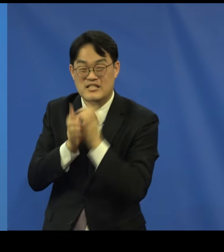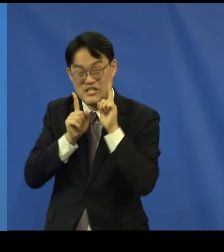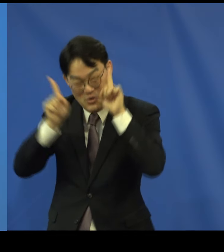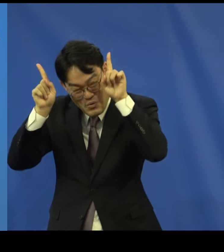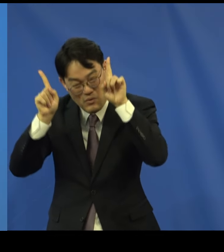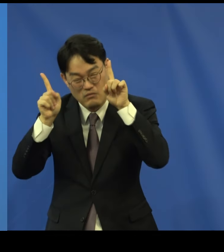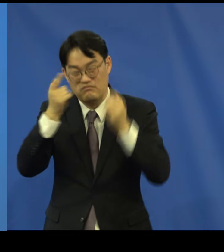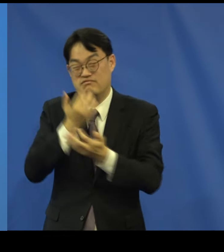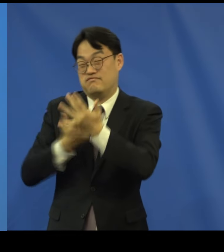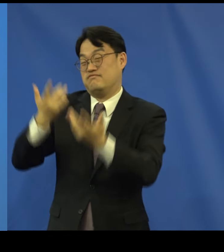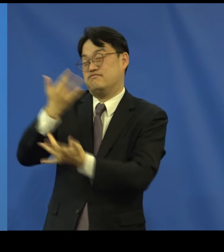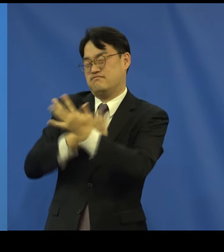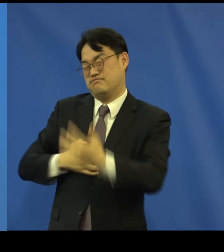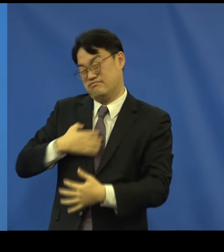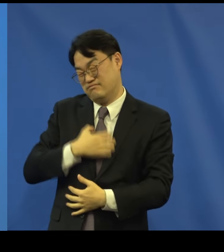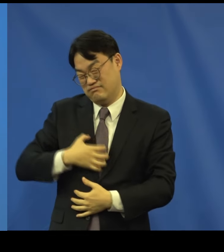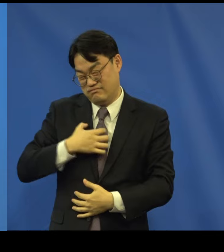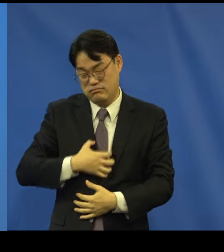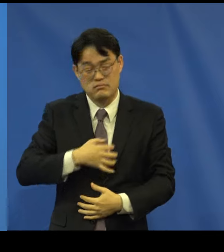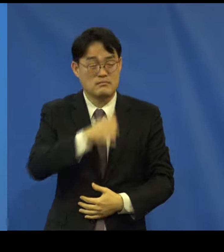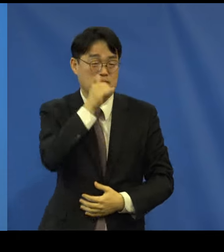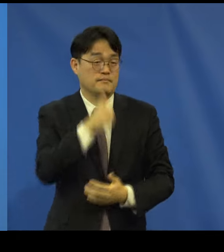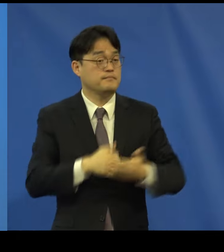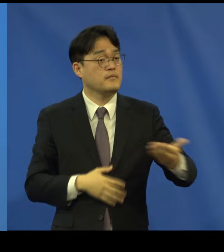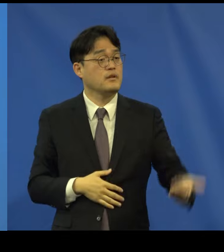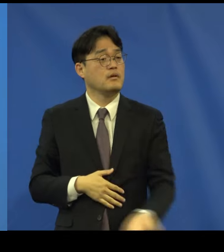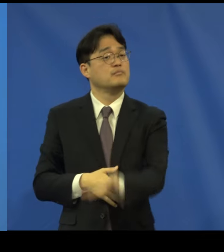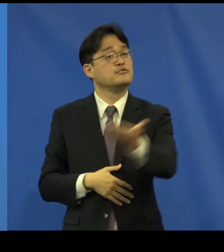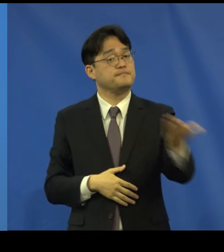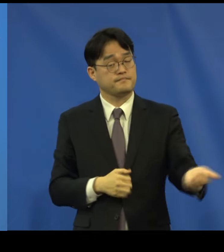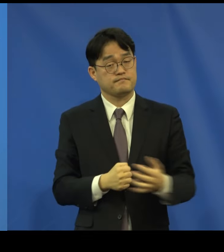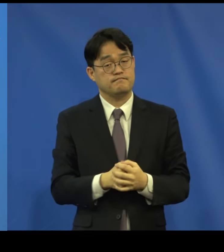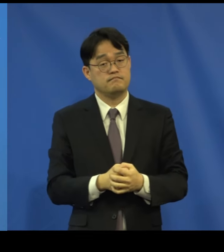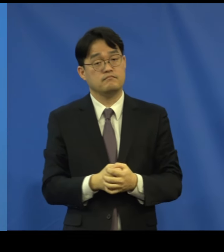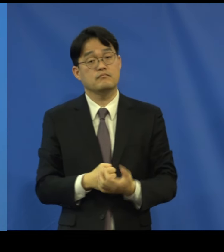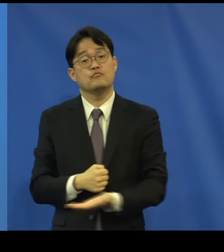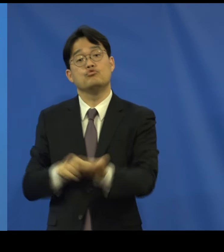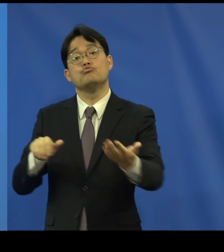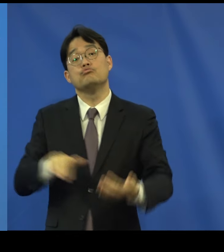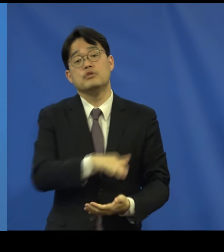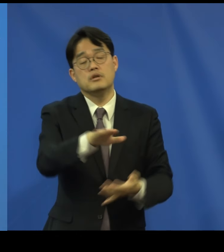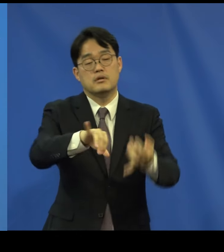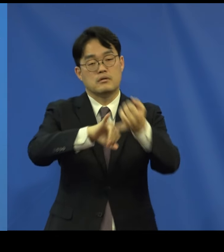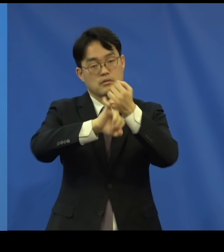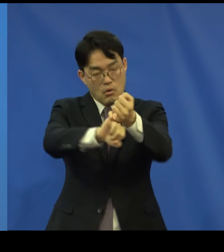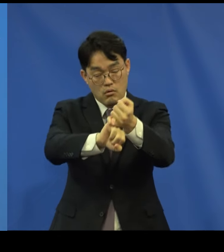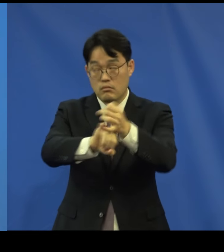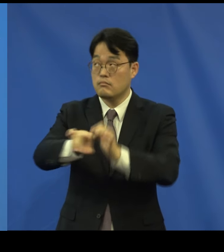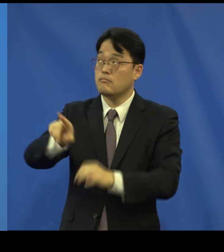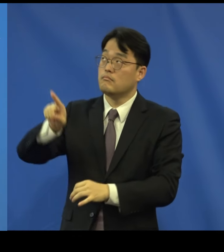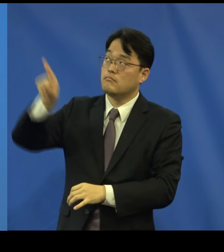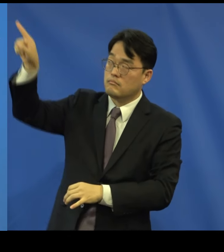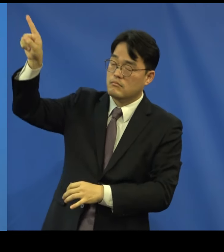성도 여러분, 중요한 것은 진짜 내가 갈 집이 있습니까? 우리가 마련한 집이 아니라 하나님이 만드신 집, 임시가 아니라 영원한